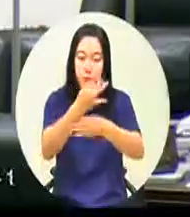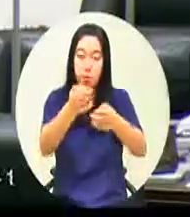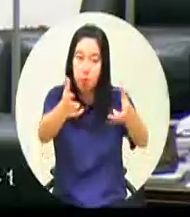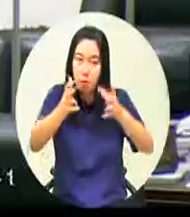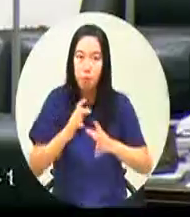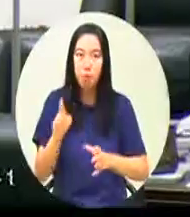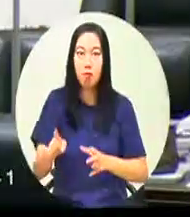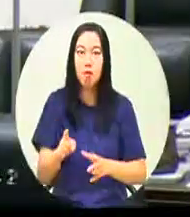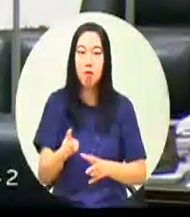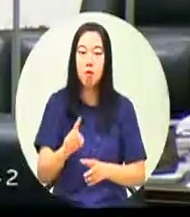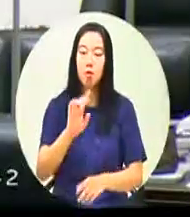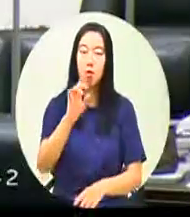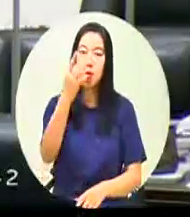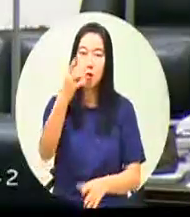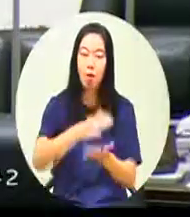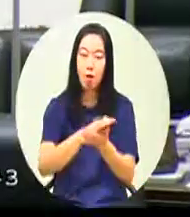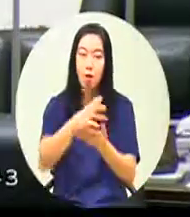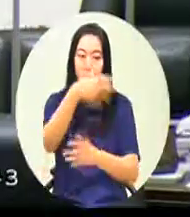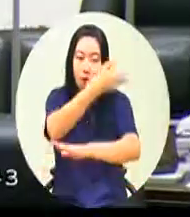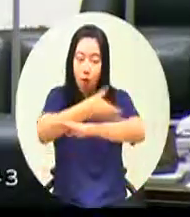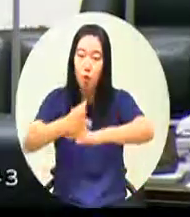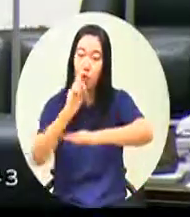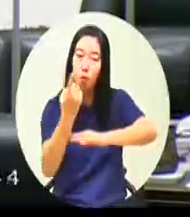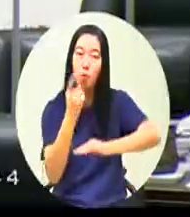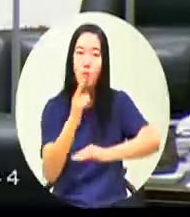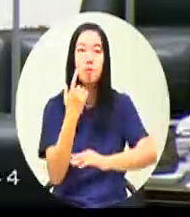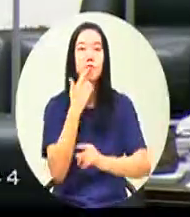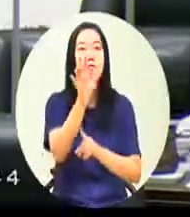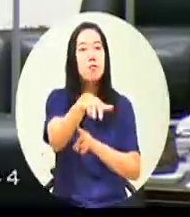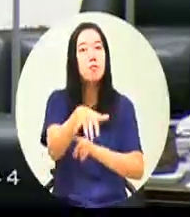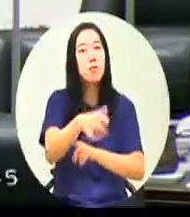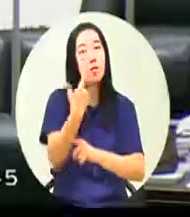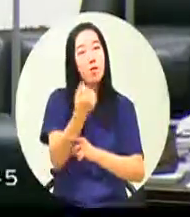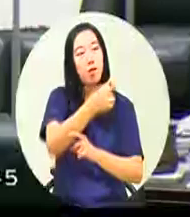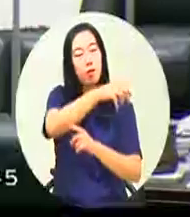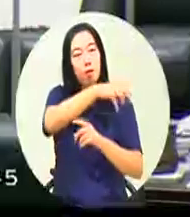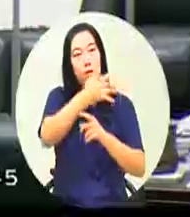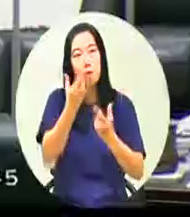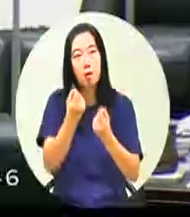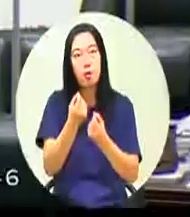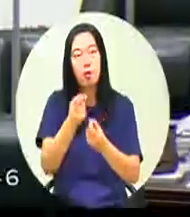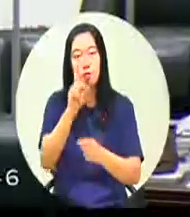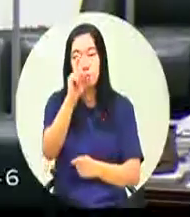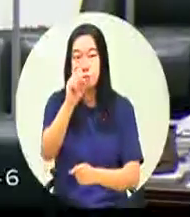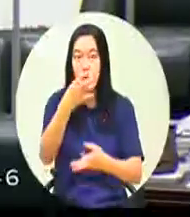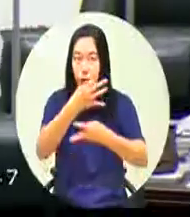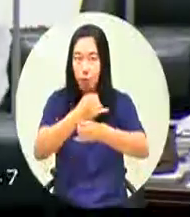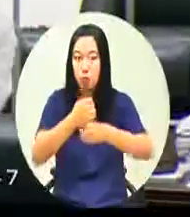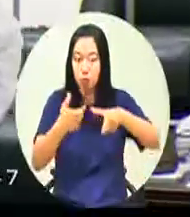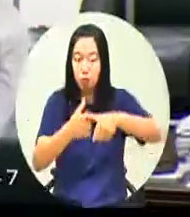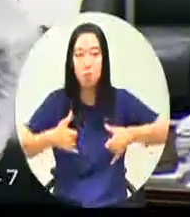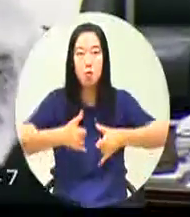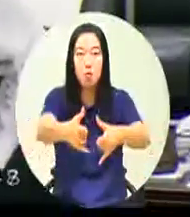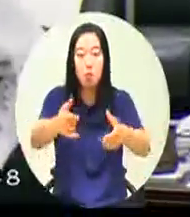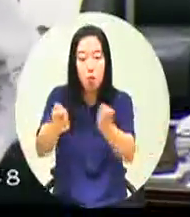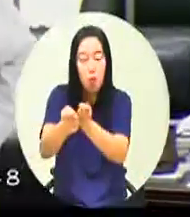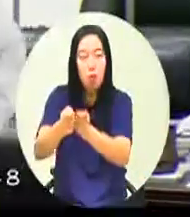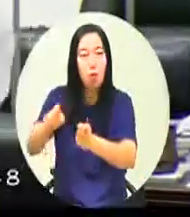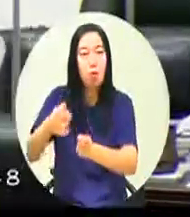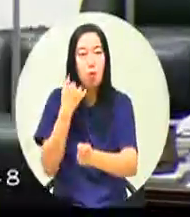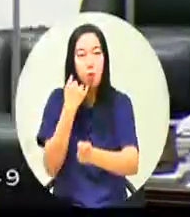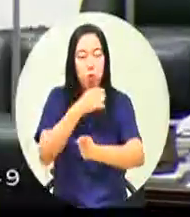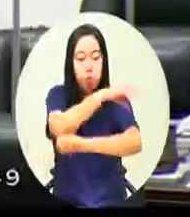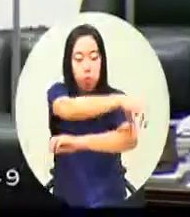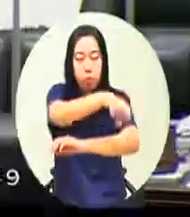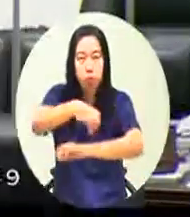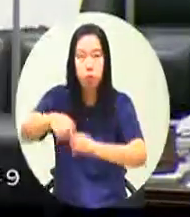从美浓来到了以后呢，它的水整个是靠在十号公路的旁边。你如果说沿着十号公路